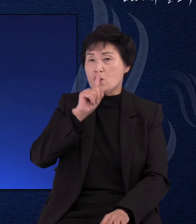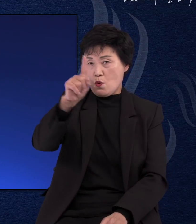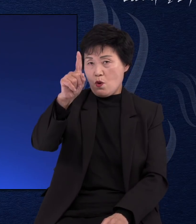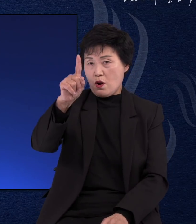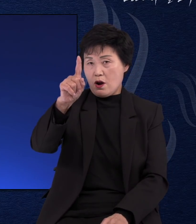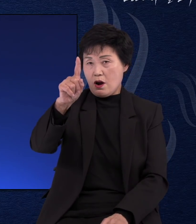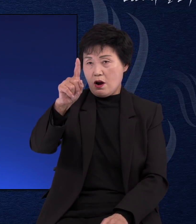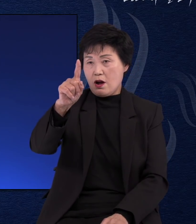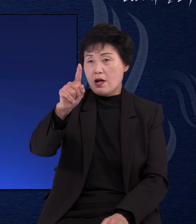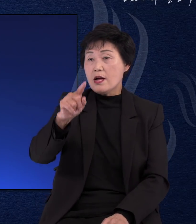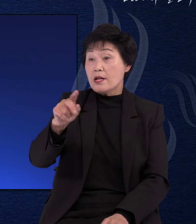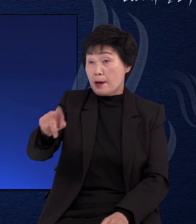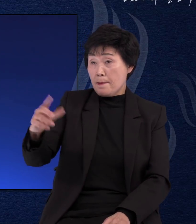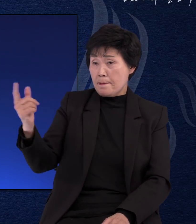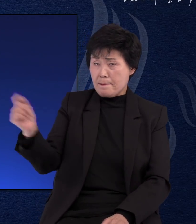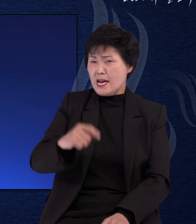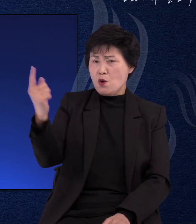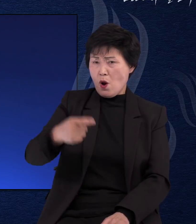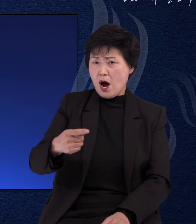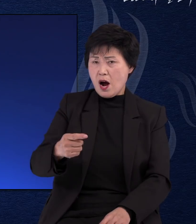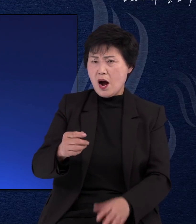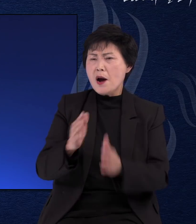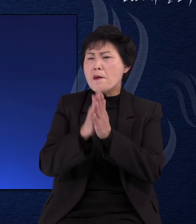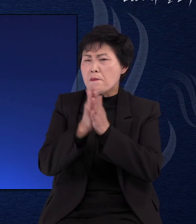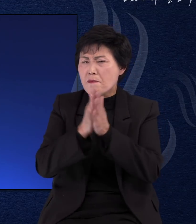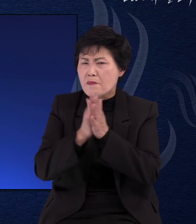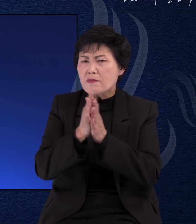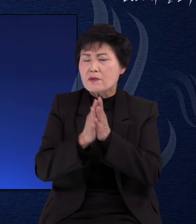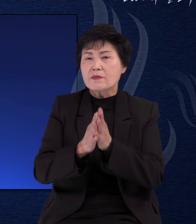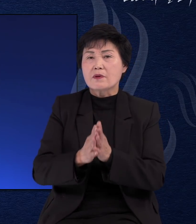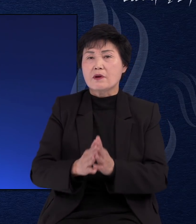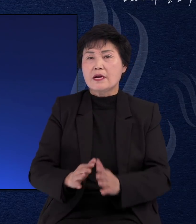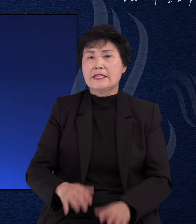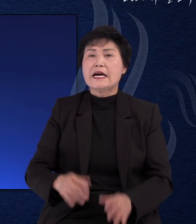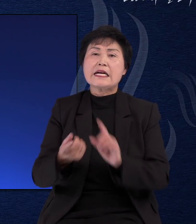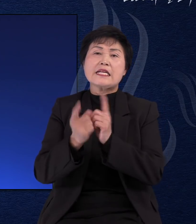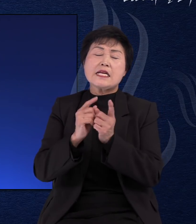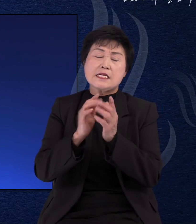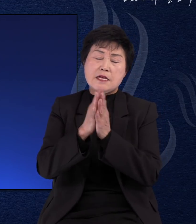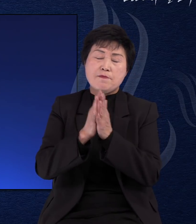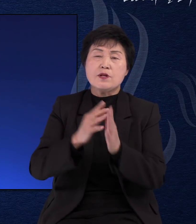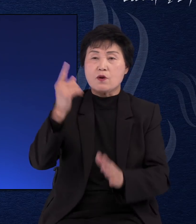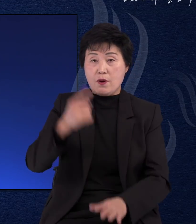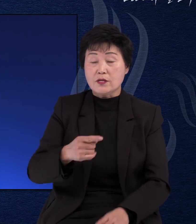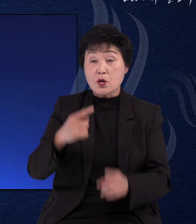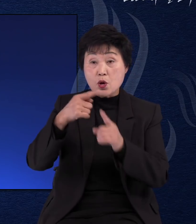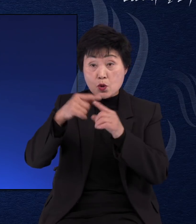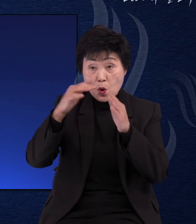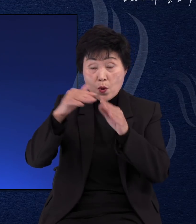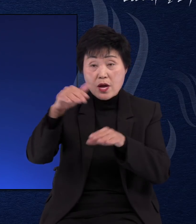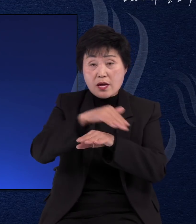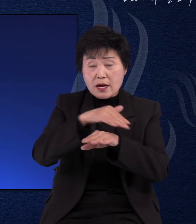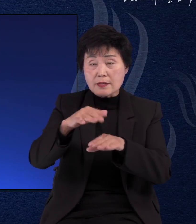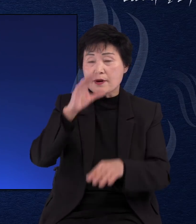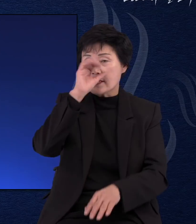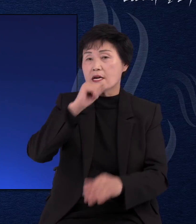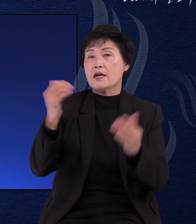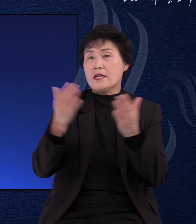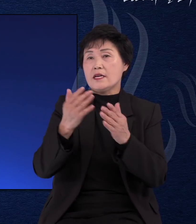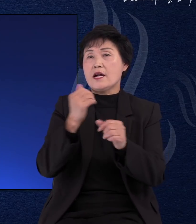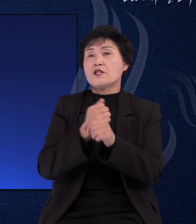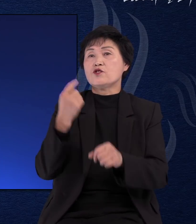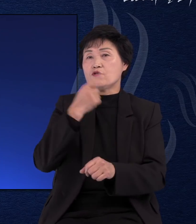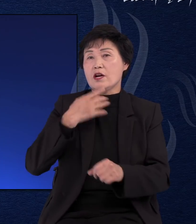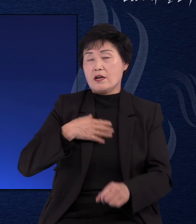빨리 와가지고 무릎 꿇고 빌어라 그래서 내가 아침에 가서 빌고 왔다. 교회 가서 착한 일 할 줄 알았는데 그런 나쁜 짓을 하고 있어. 너